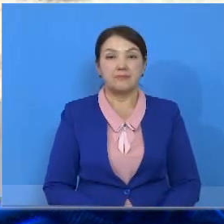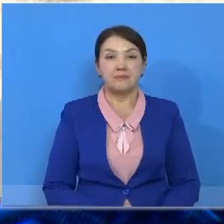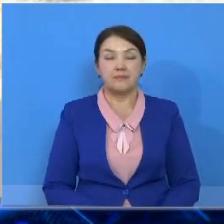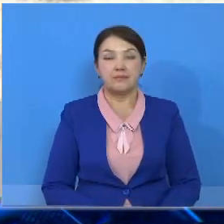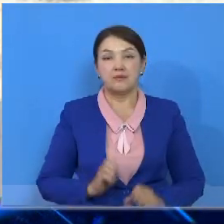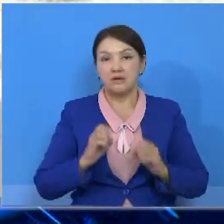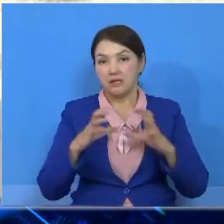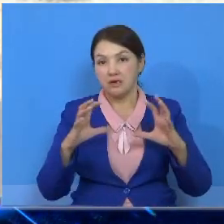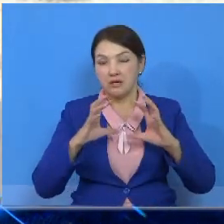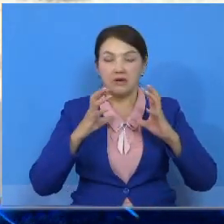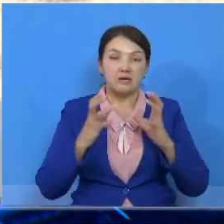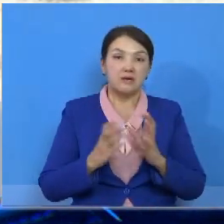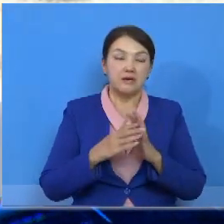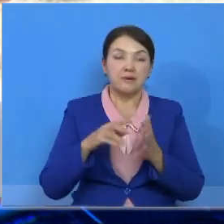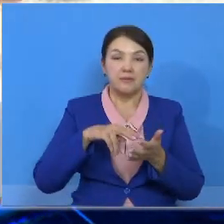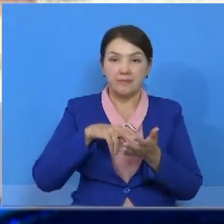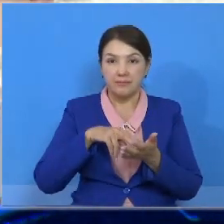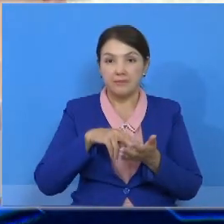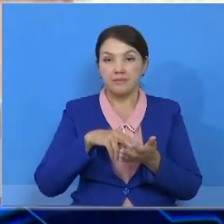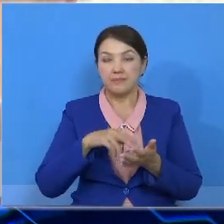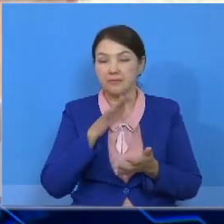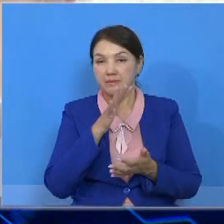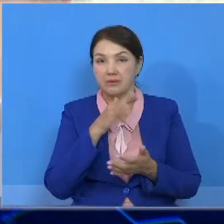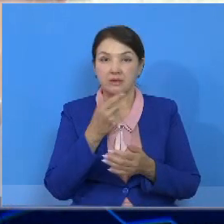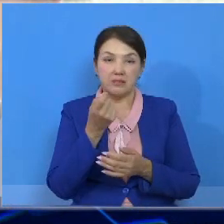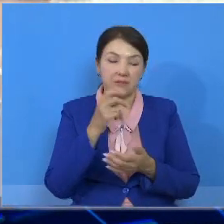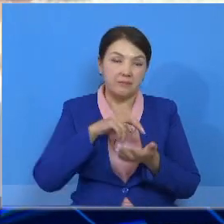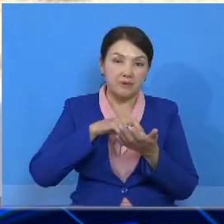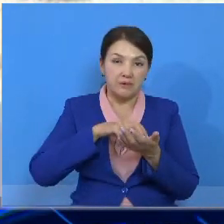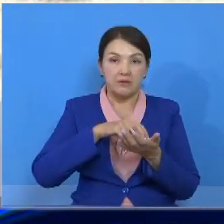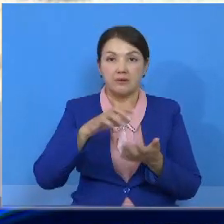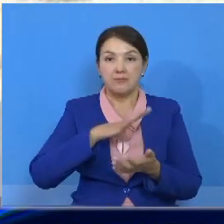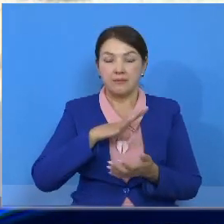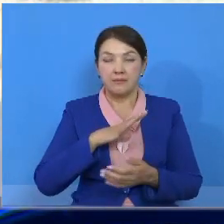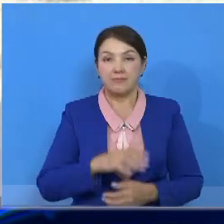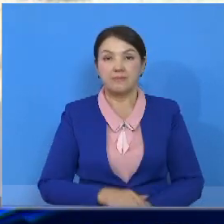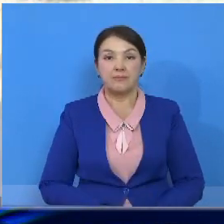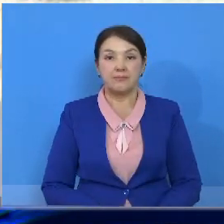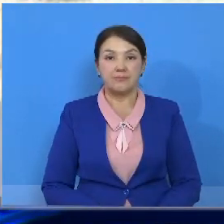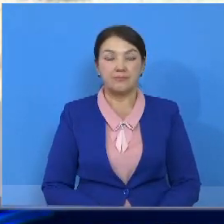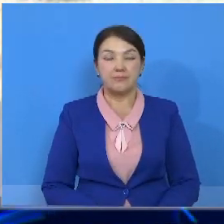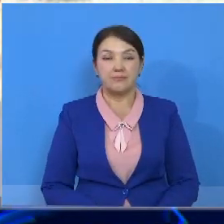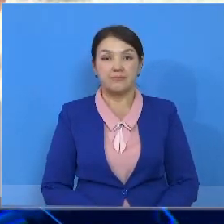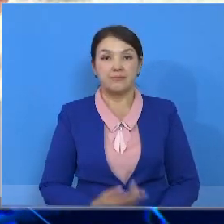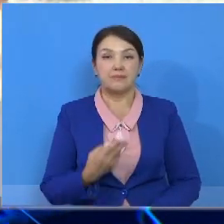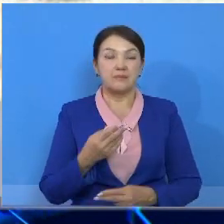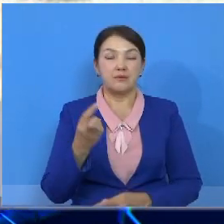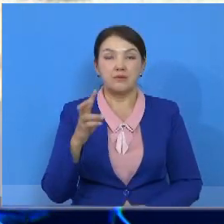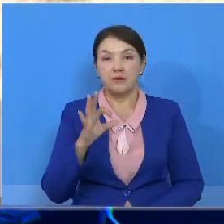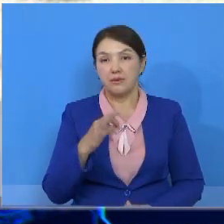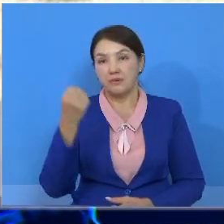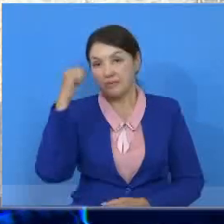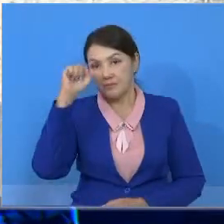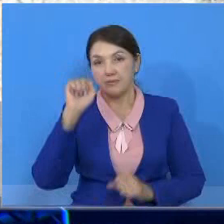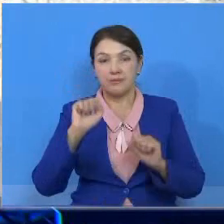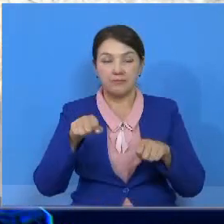шарға мінген кезде кішкене қорқыныш сезімі пайда болады. Бірақ оны артынан жеңуге